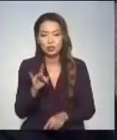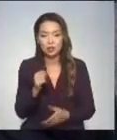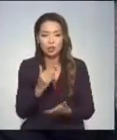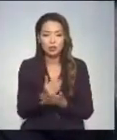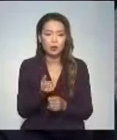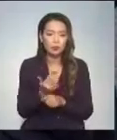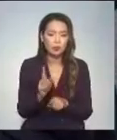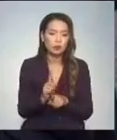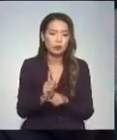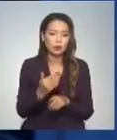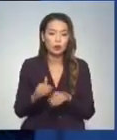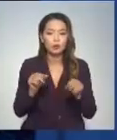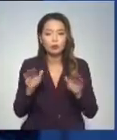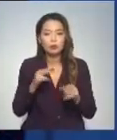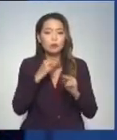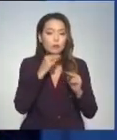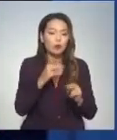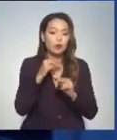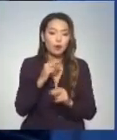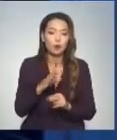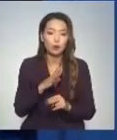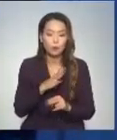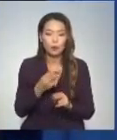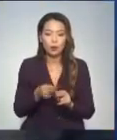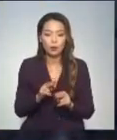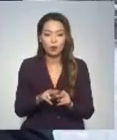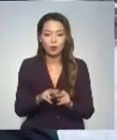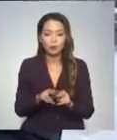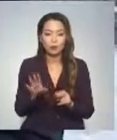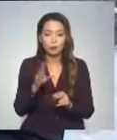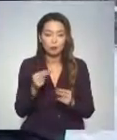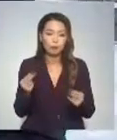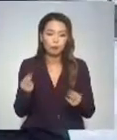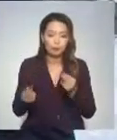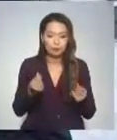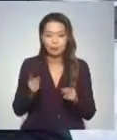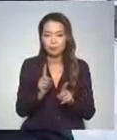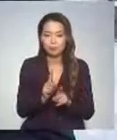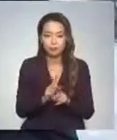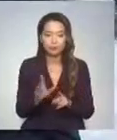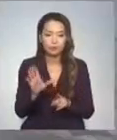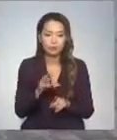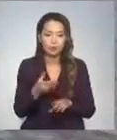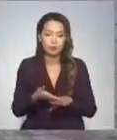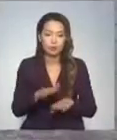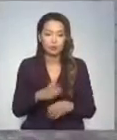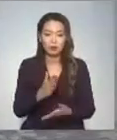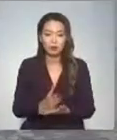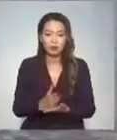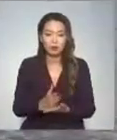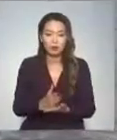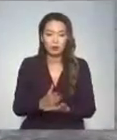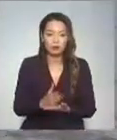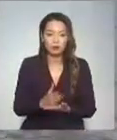бірнеше рет микроқаржылық ұйымның көмегіне жүгінген. Несие сол сәтте тығырықтан құтқарған мен кейін желкемнен шығарды дейді. Алып